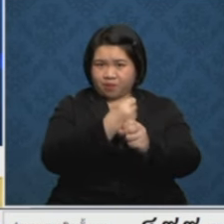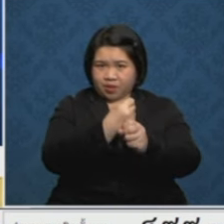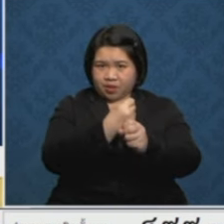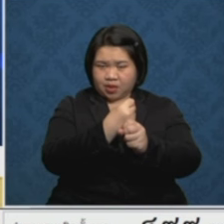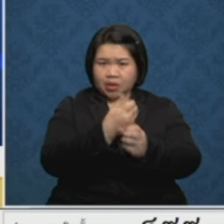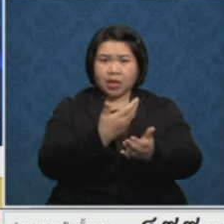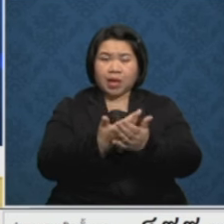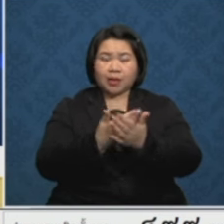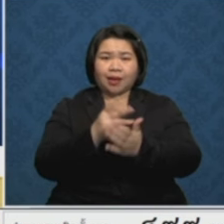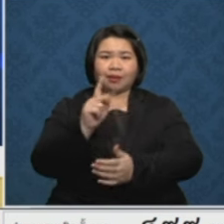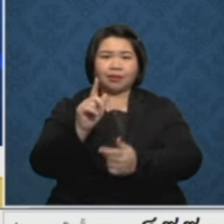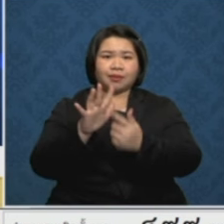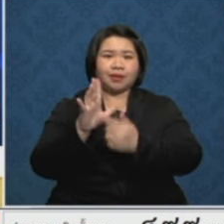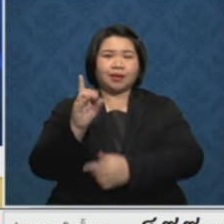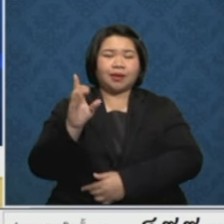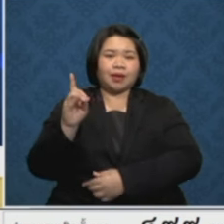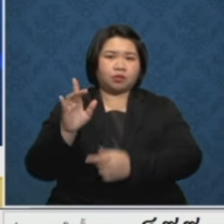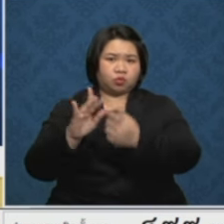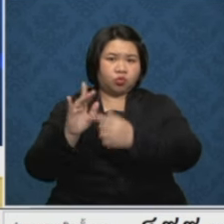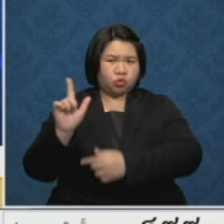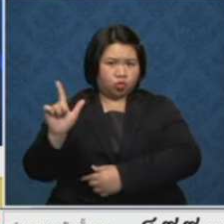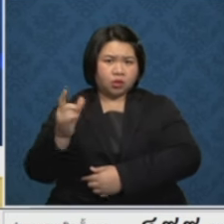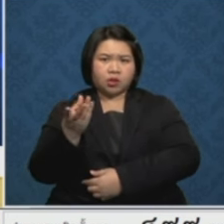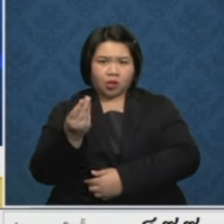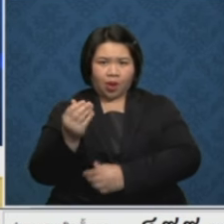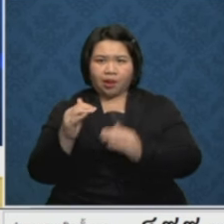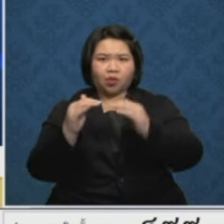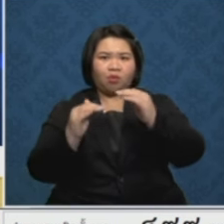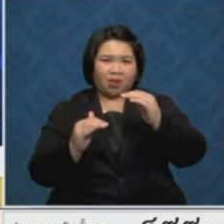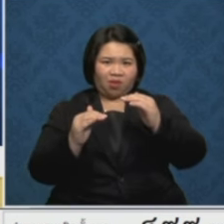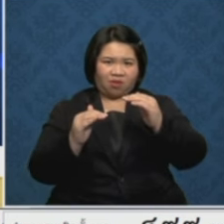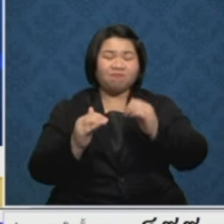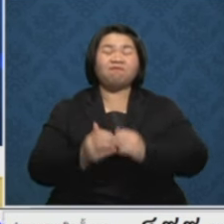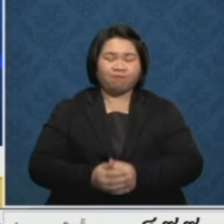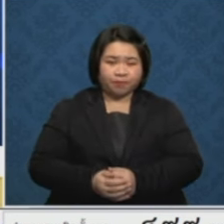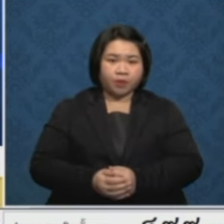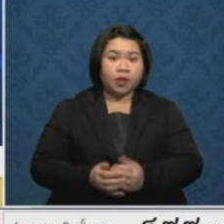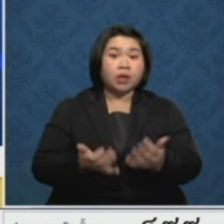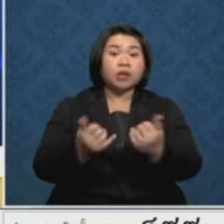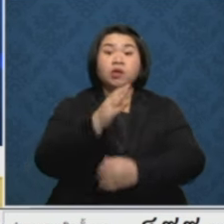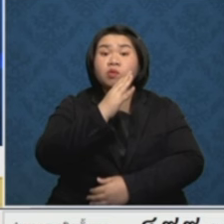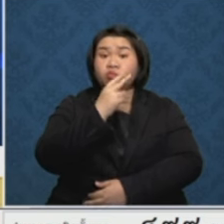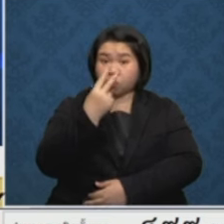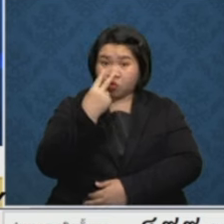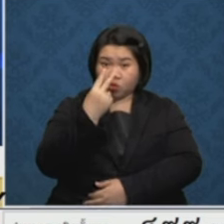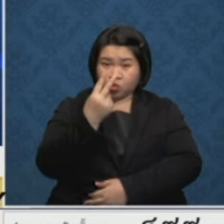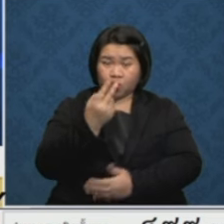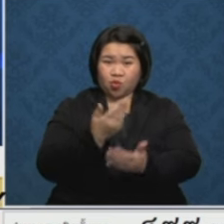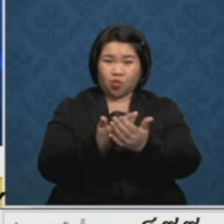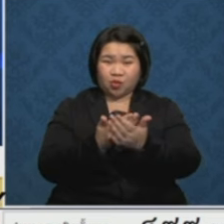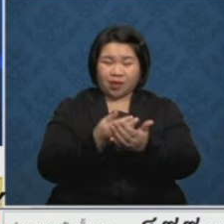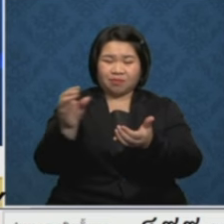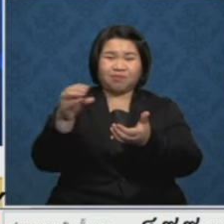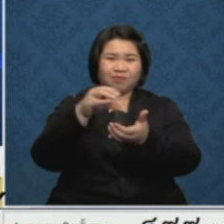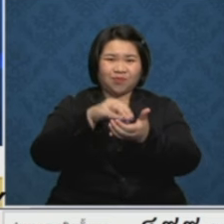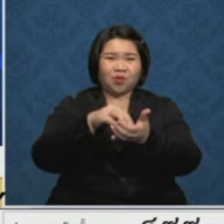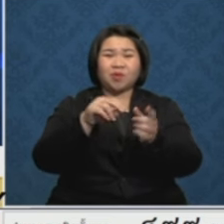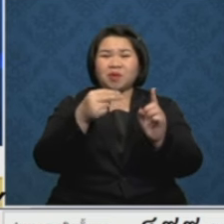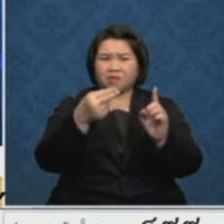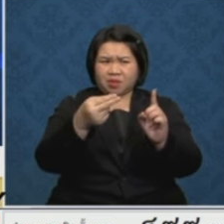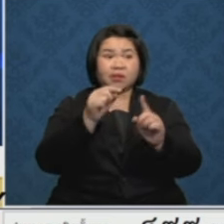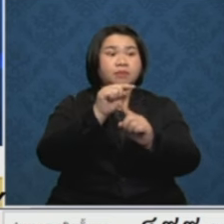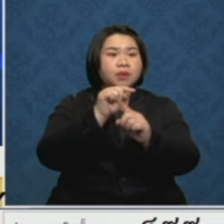ที่ขาดดุลของงบประมาณรายจ่ายประจำปีนะถ้าเราดูนะคะถ้าเรารวมไอ้ก้อนดิจิตอลวอลเล็ตแปลกประหลาด